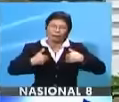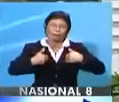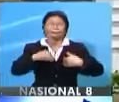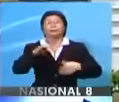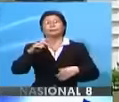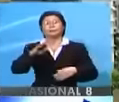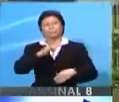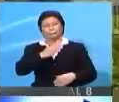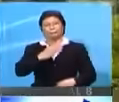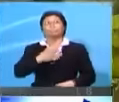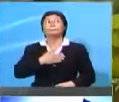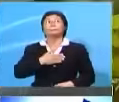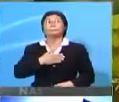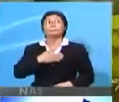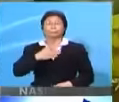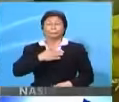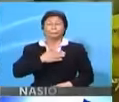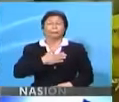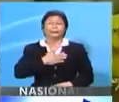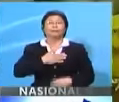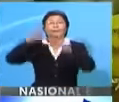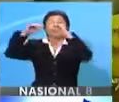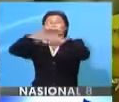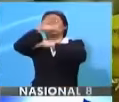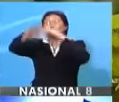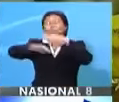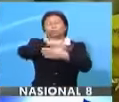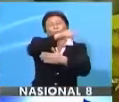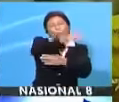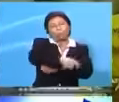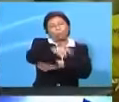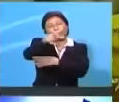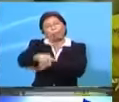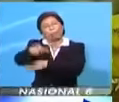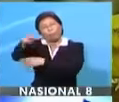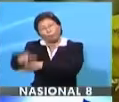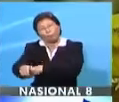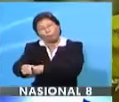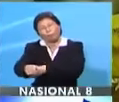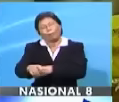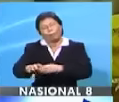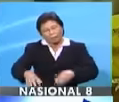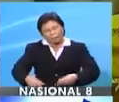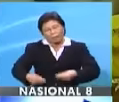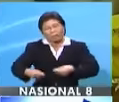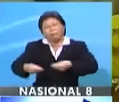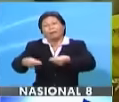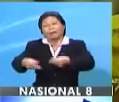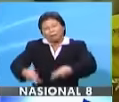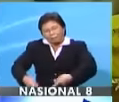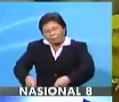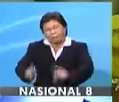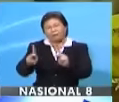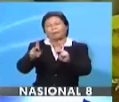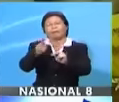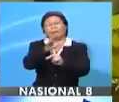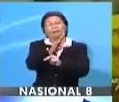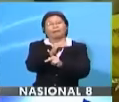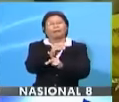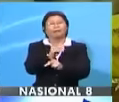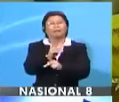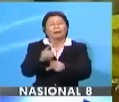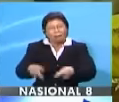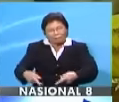berharap agar semua pihak dapat memberi ruang dan